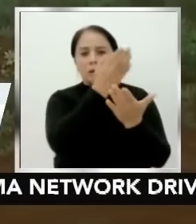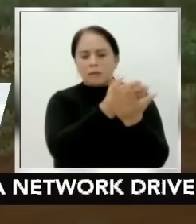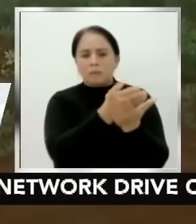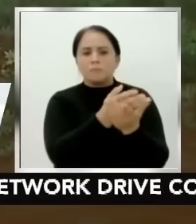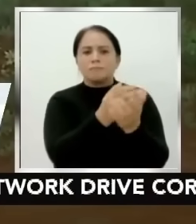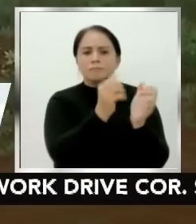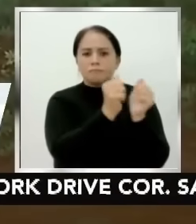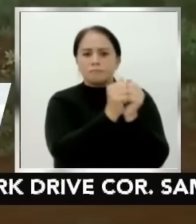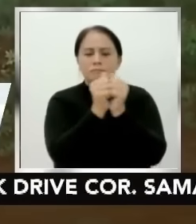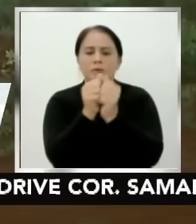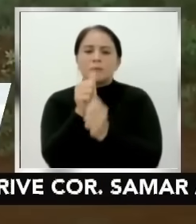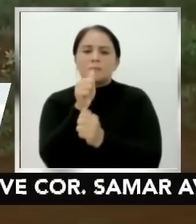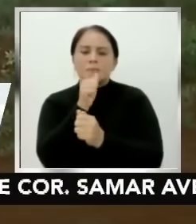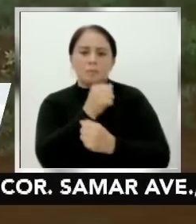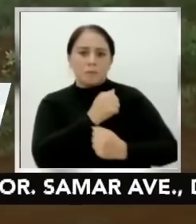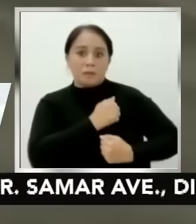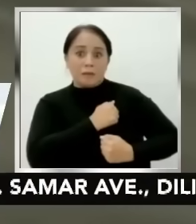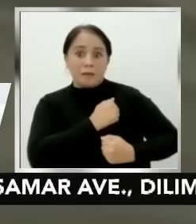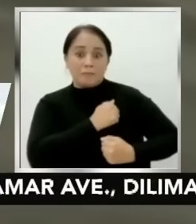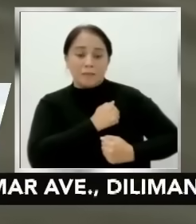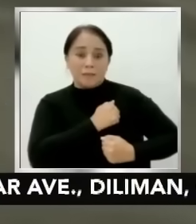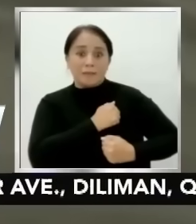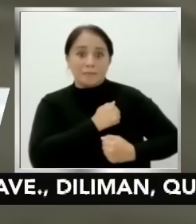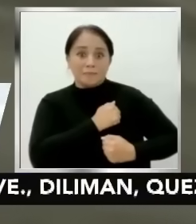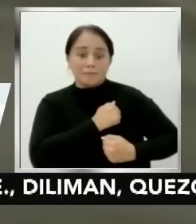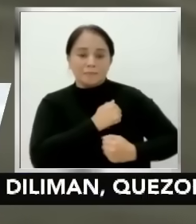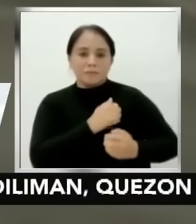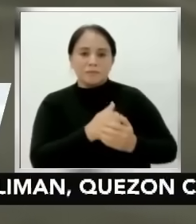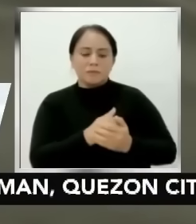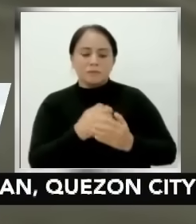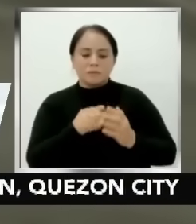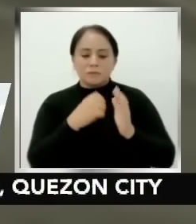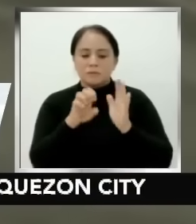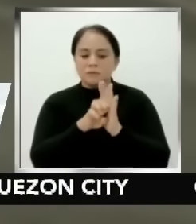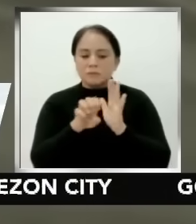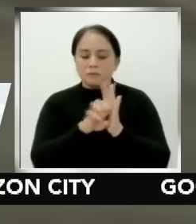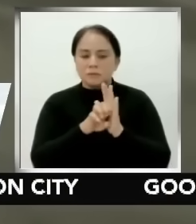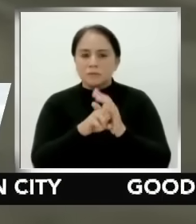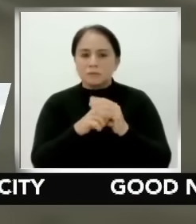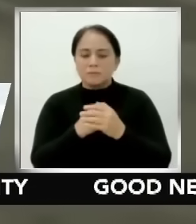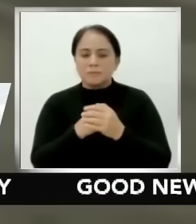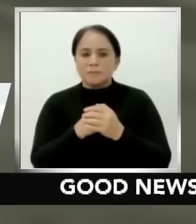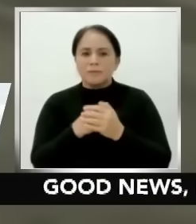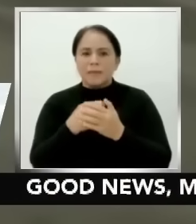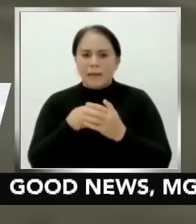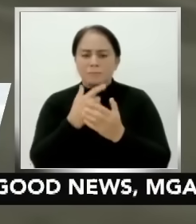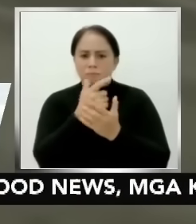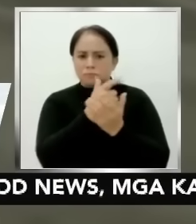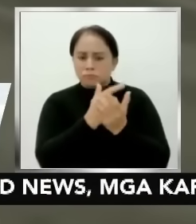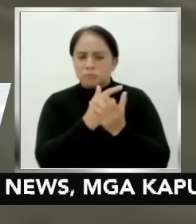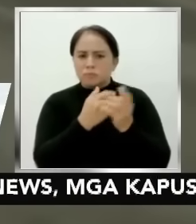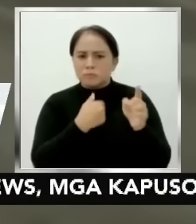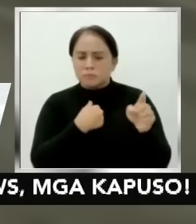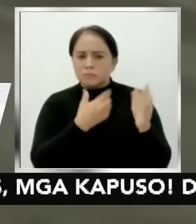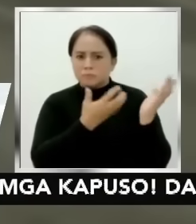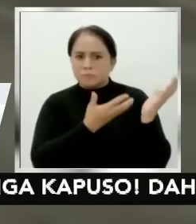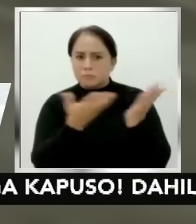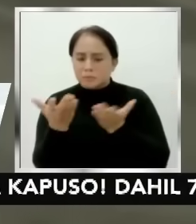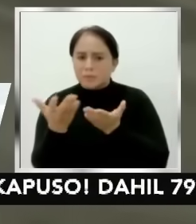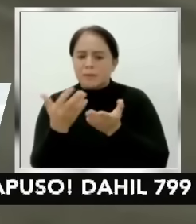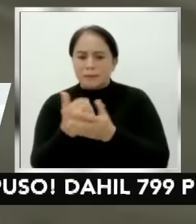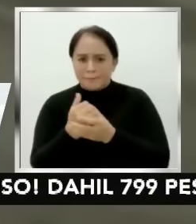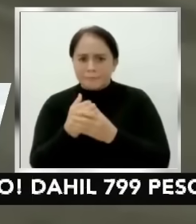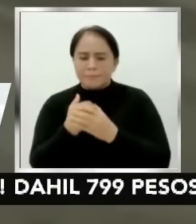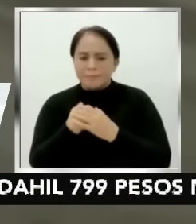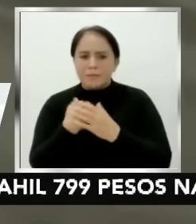private army umano ni Senior Aguila. Isa po example doon yung sa election, sir. Kami po yung pinadala niya kasi. Tapos kami pa